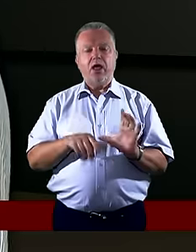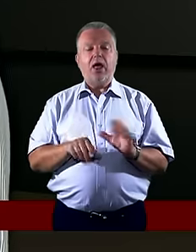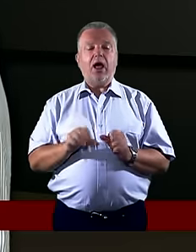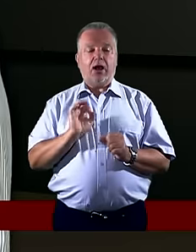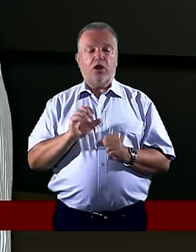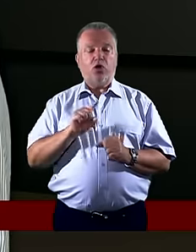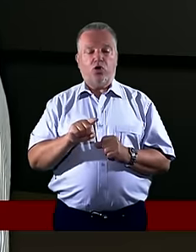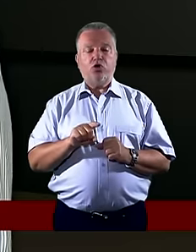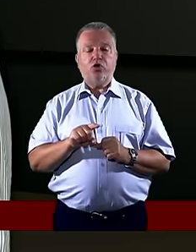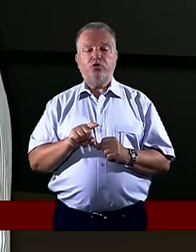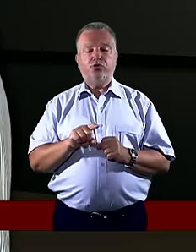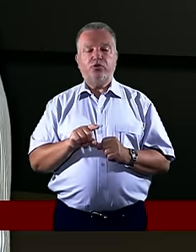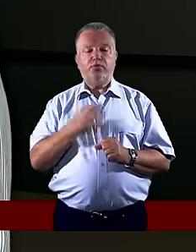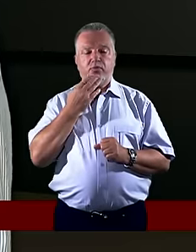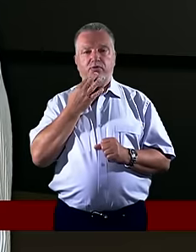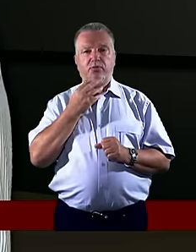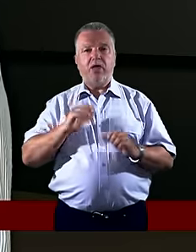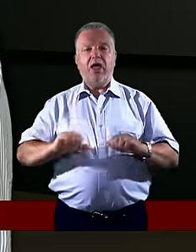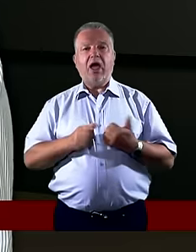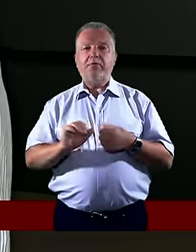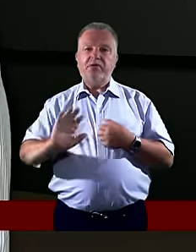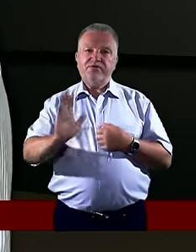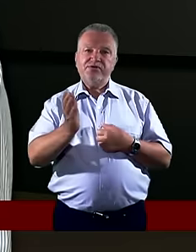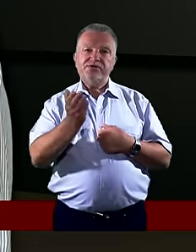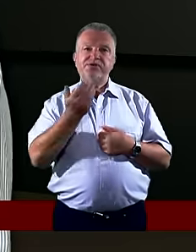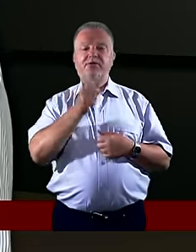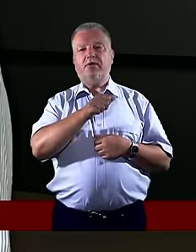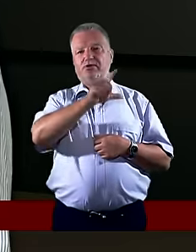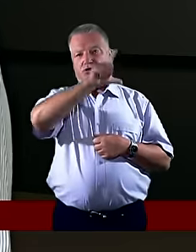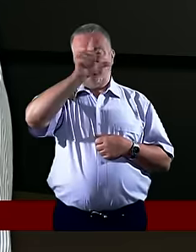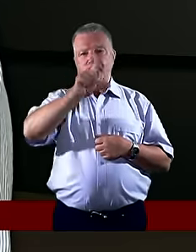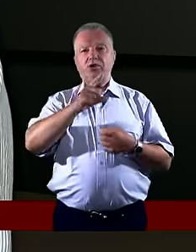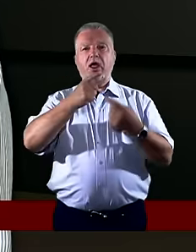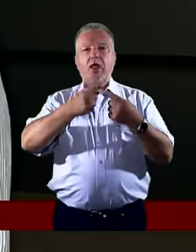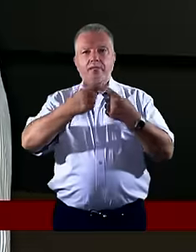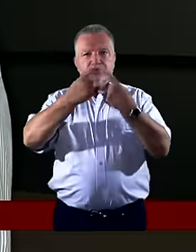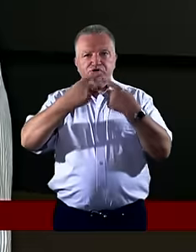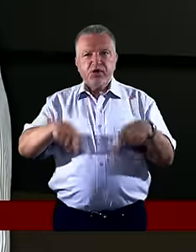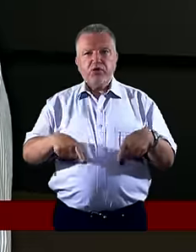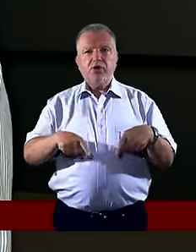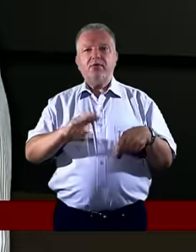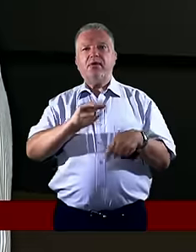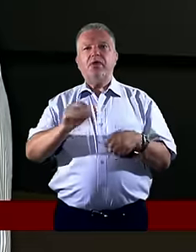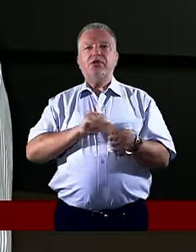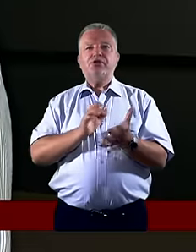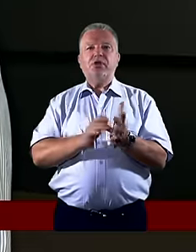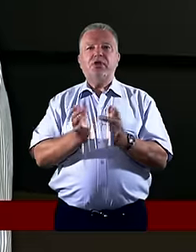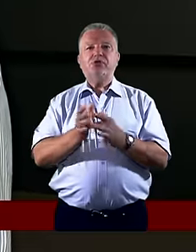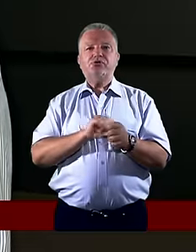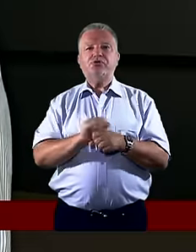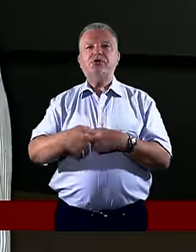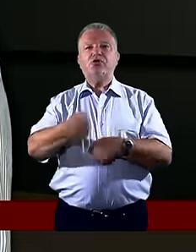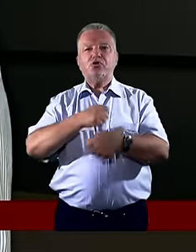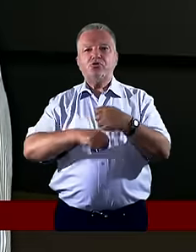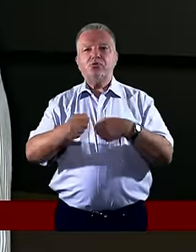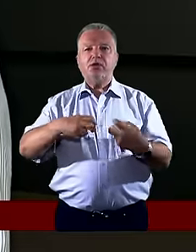metoda, ale tak czy inaczej o to przecież chodzi, żeby wzywać ludzi, żeby w jakiś sposób przekonywać ich do tego, że Jezus jest